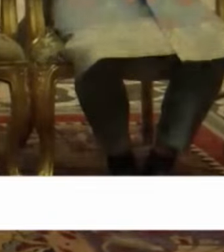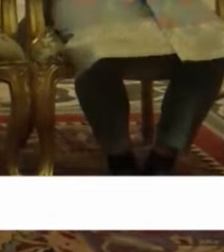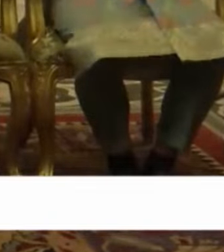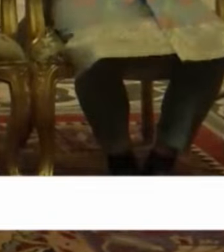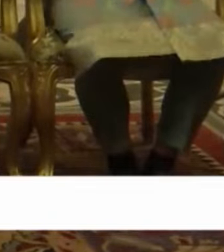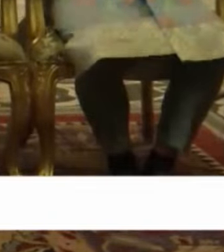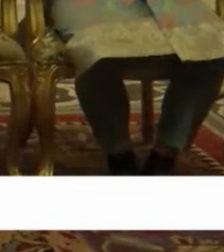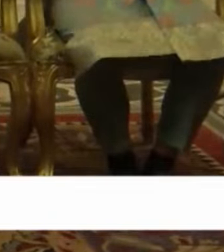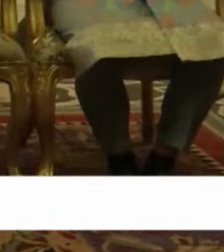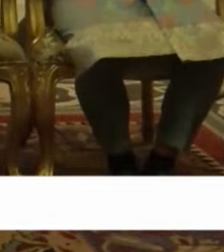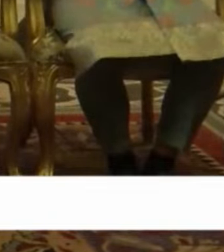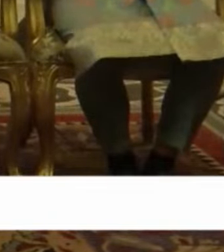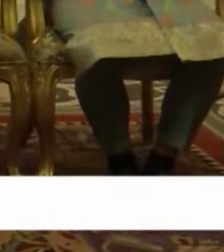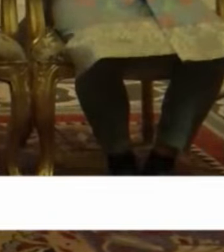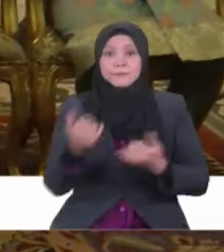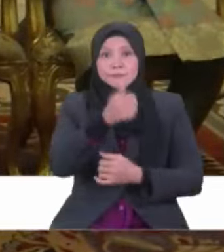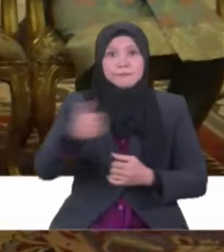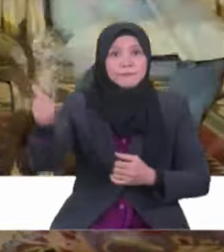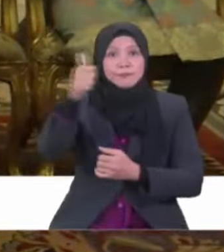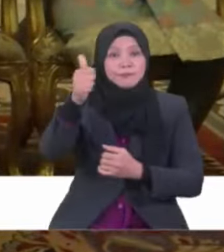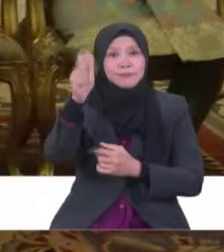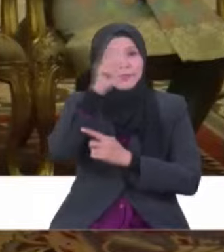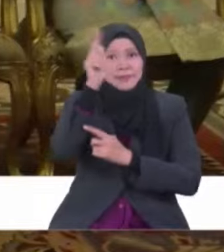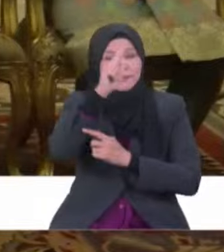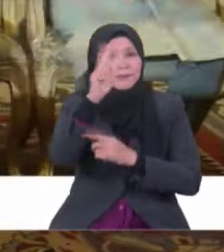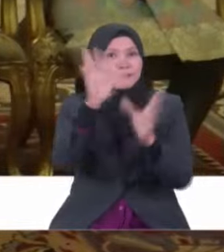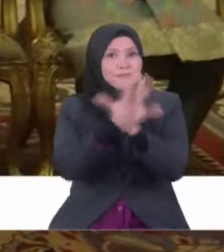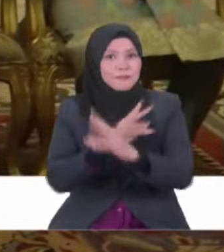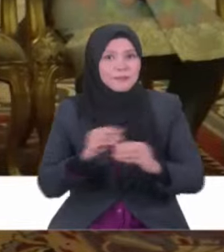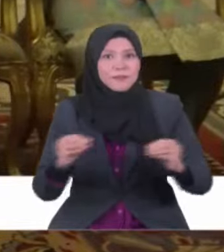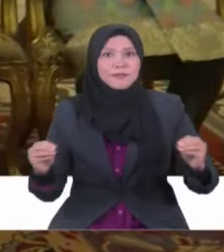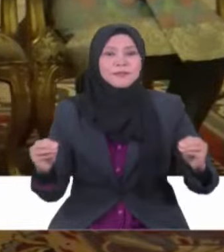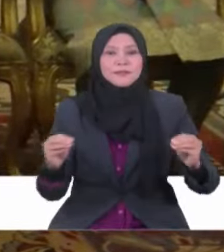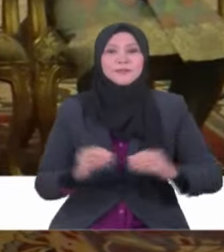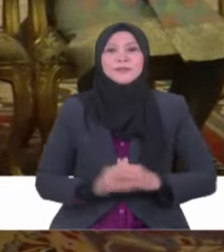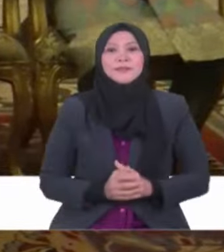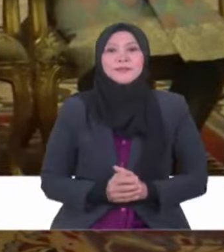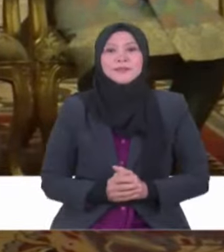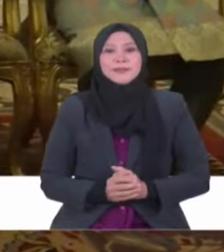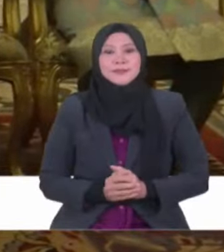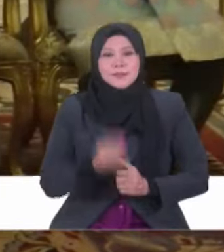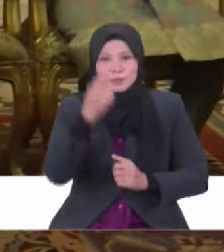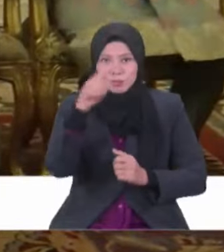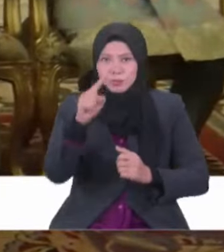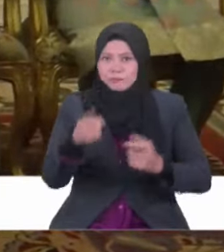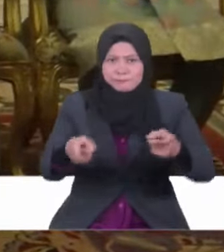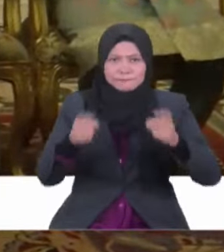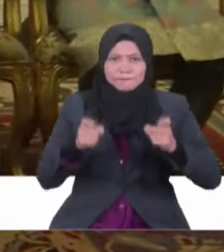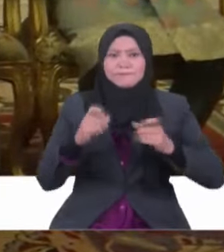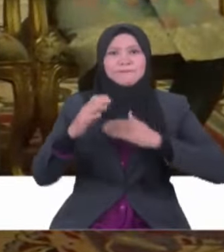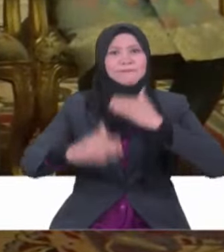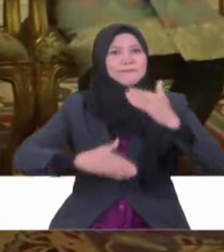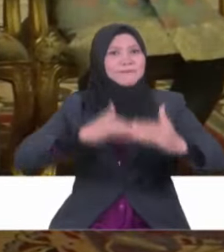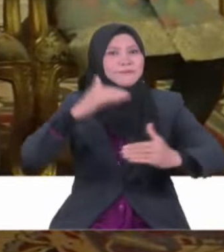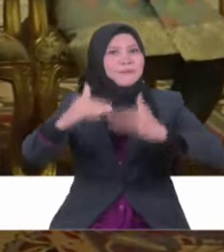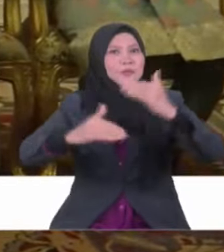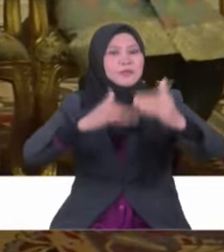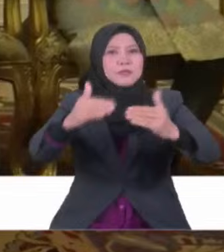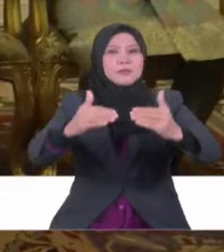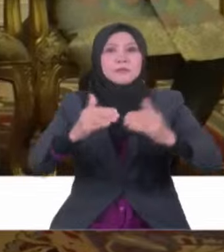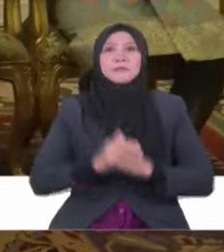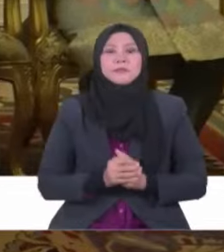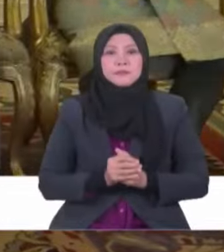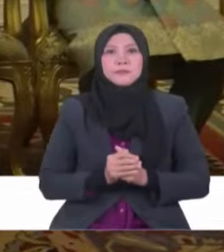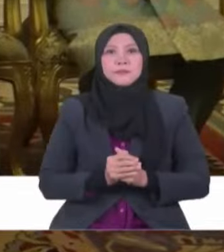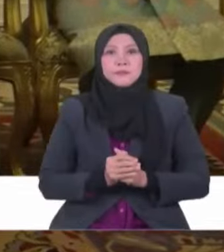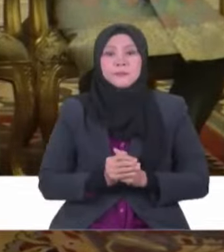sambutan diberikan oleh Premier dan Kerajaan Negeri Sarawak untuk percepatkan proses dan